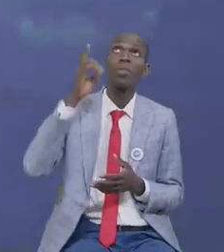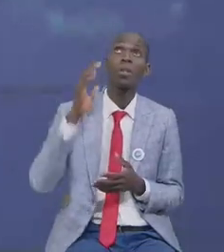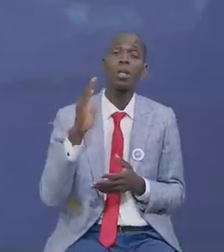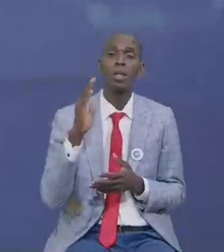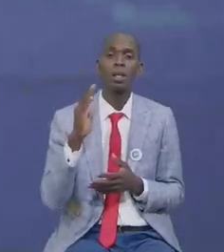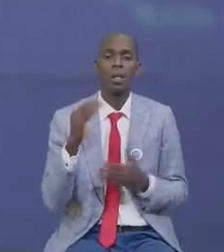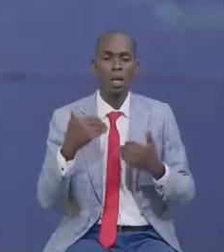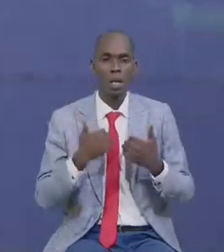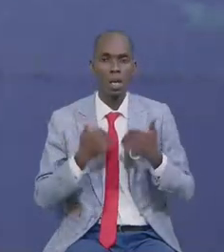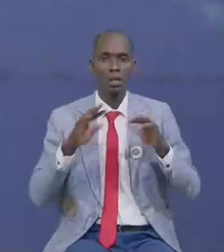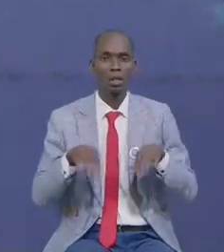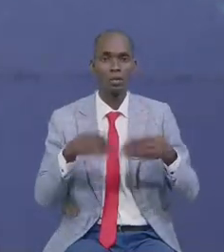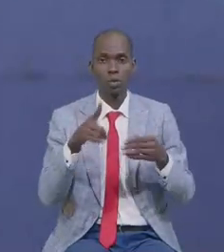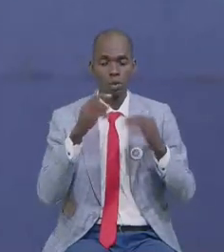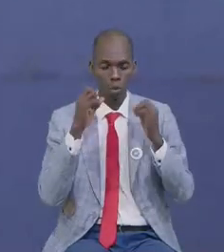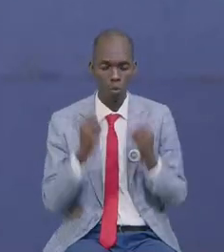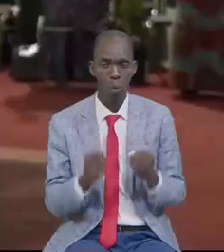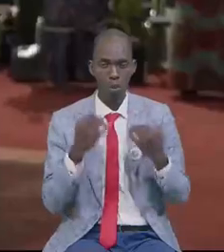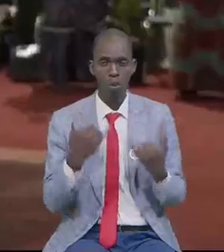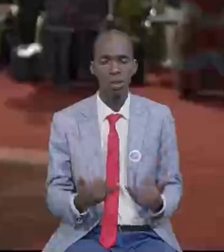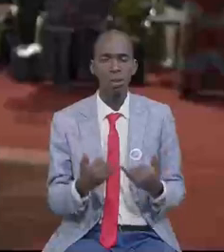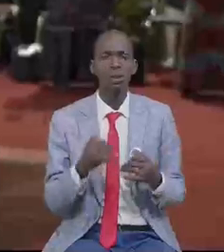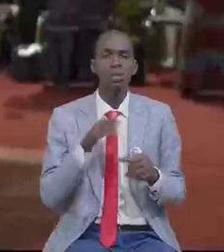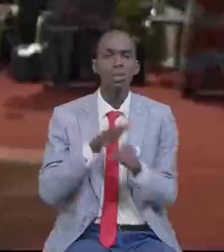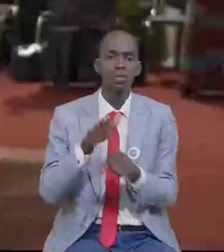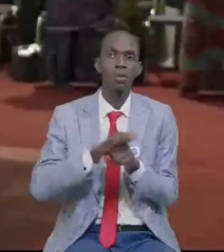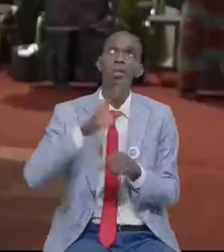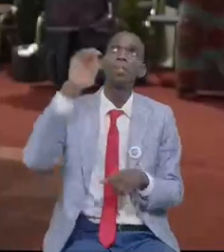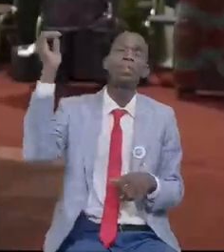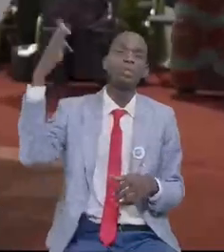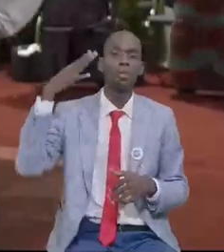Dieu t'a donné maintenant la grâce suffisante.